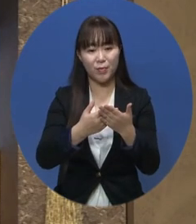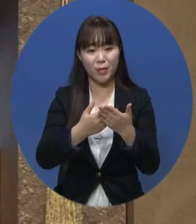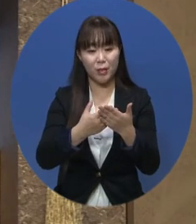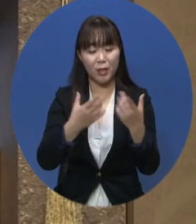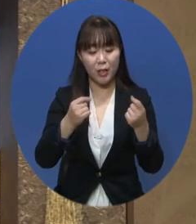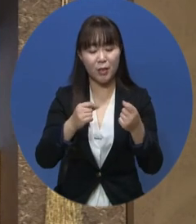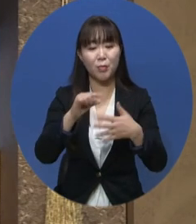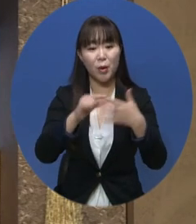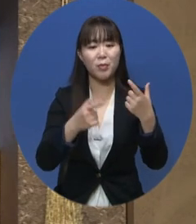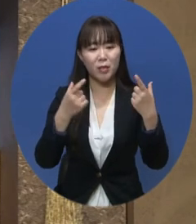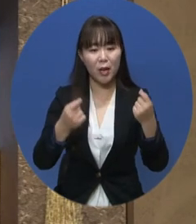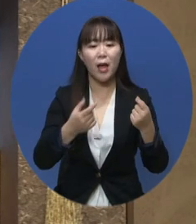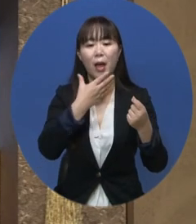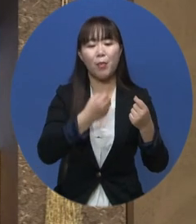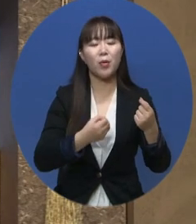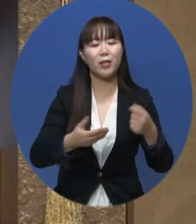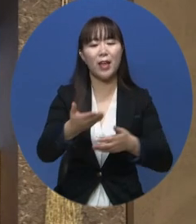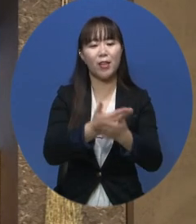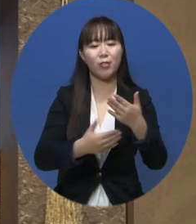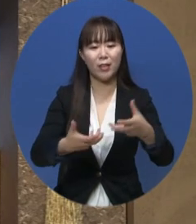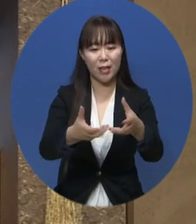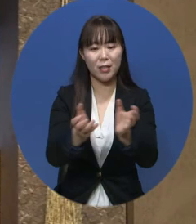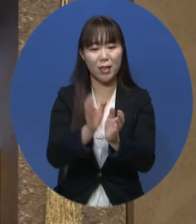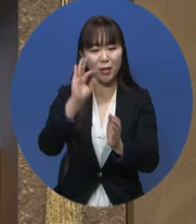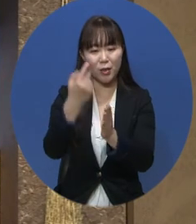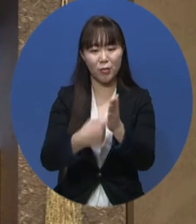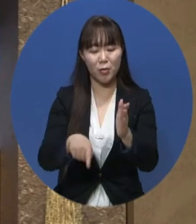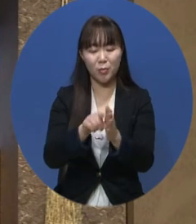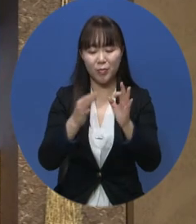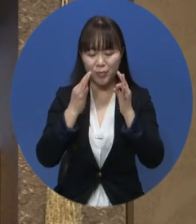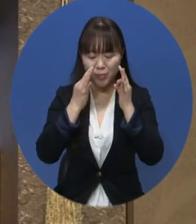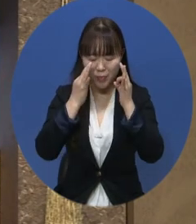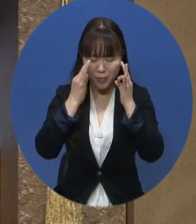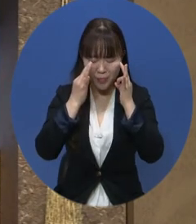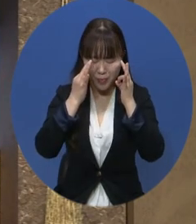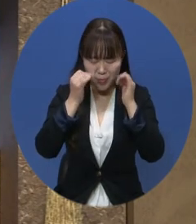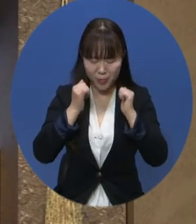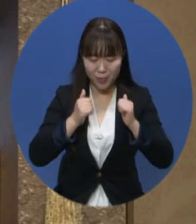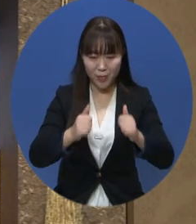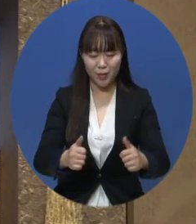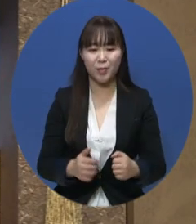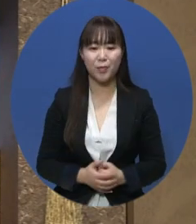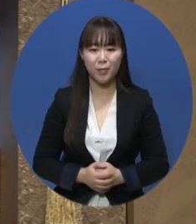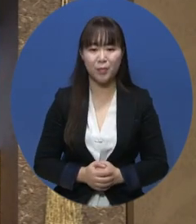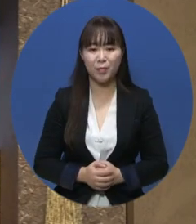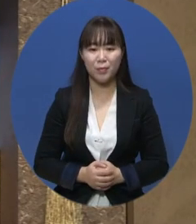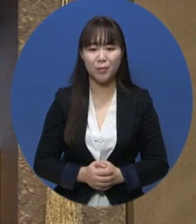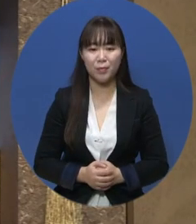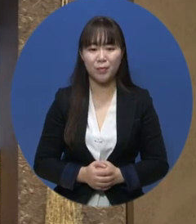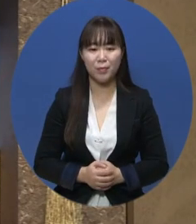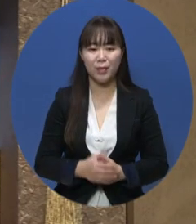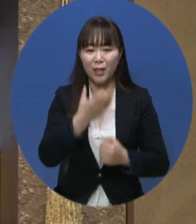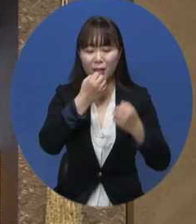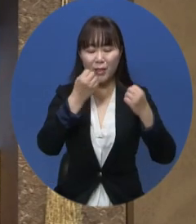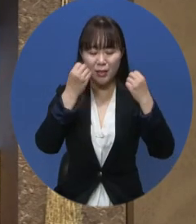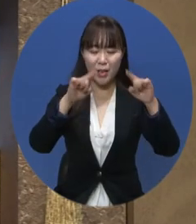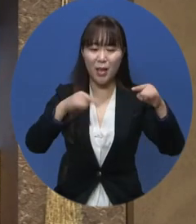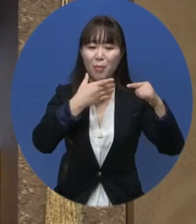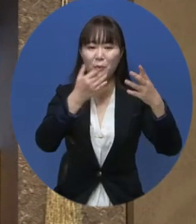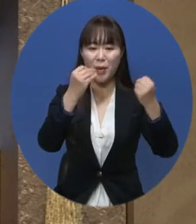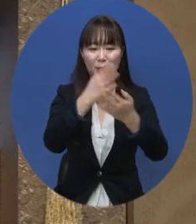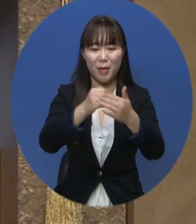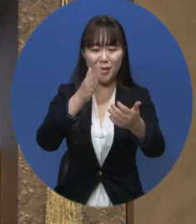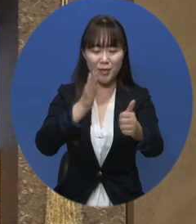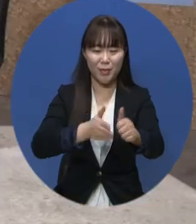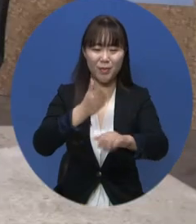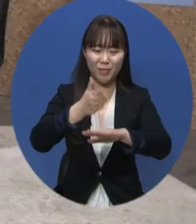프로그램처럼 행복을 나누는 그런 단체가 되도록 열심히 노력하겠습니다. 새해 복 많이 받으시기 바랍니다.